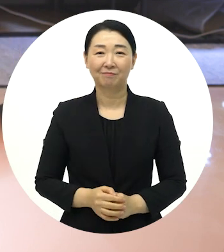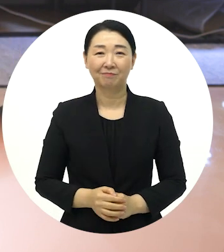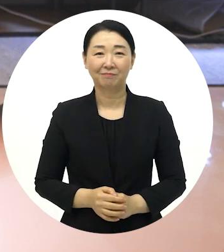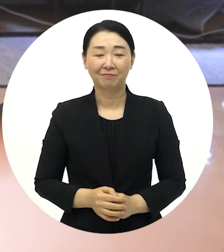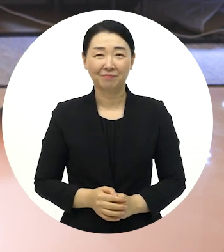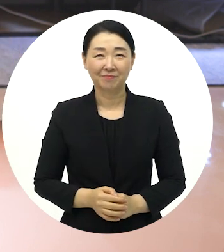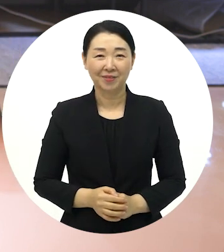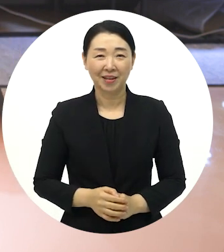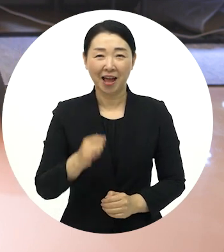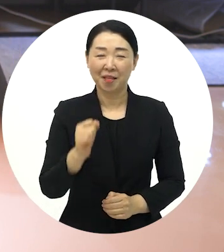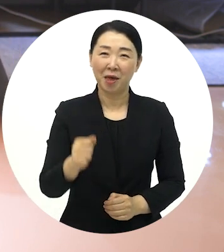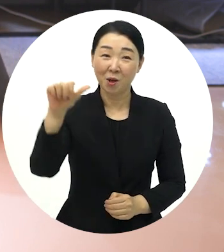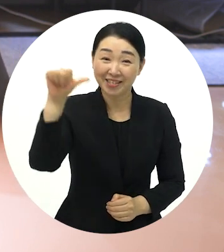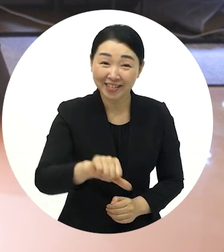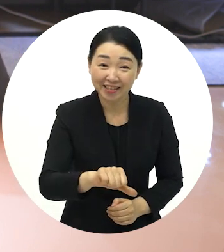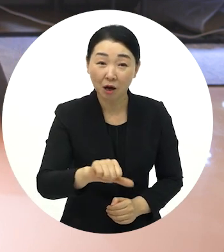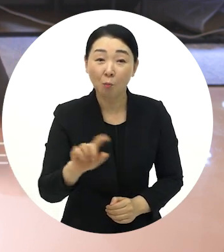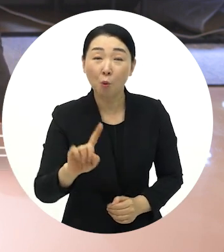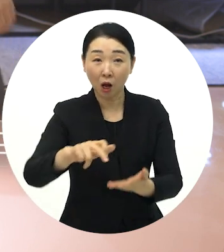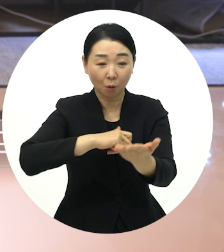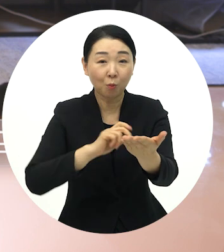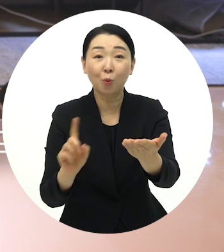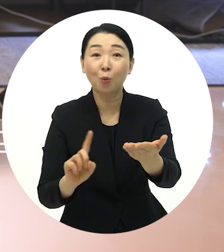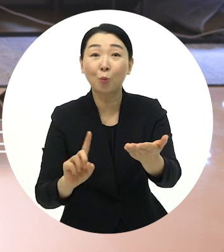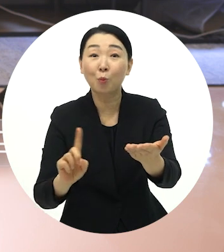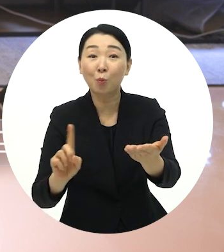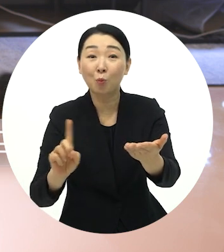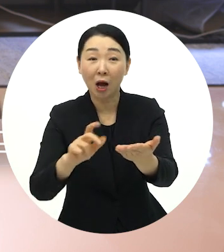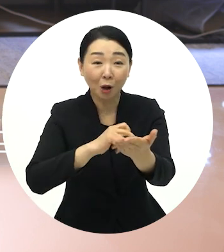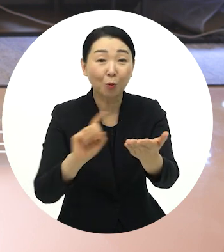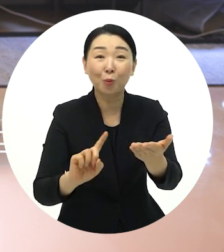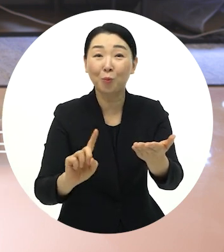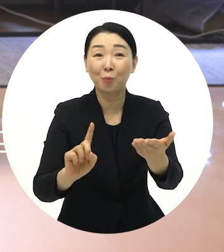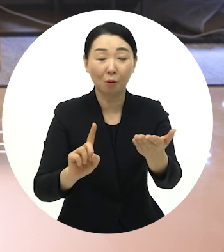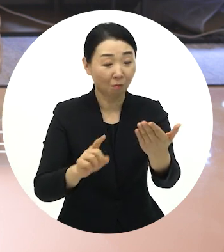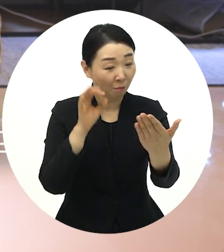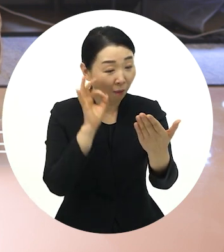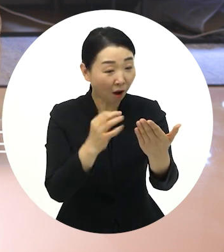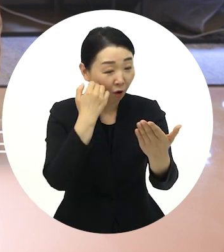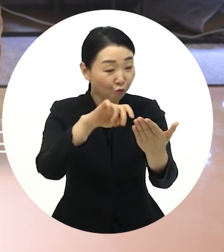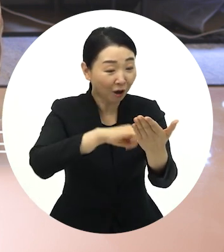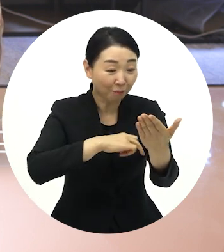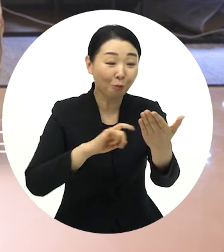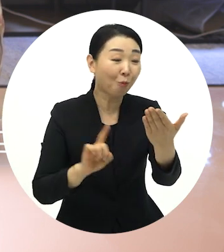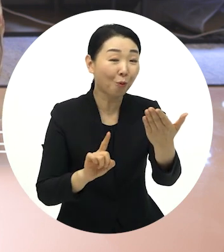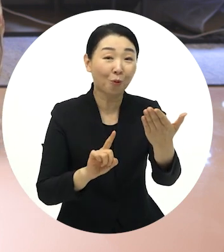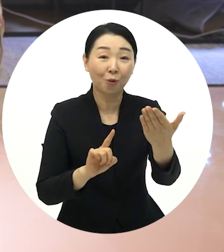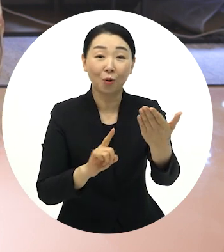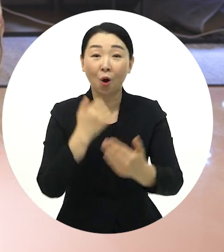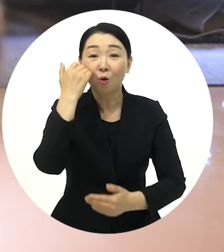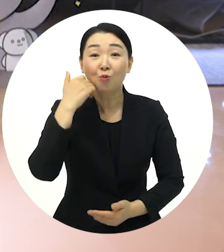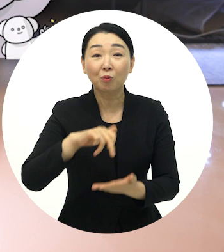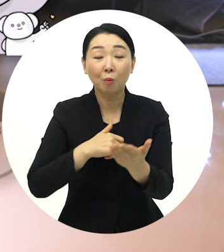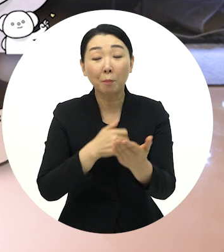담배! 자, 안 내면 진다. 뭐고, 카톡. 뭔데, 뭐 카톡이고 지금 시간에. 보자, 누가 카톡을 보냈지?